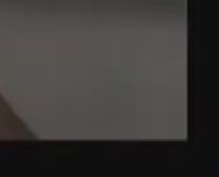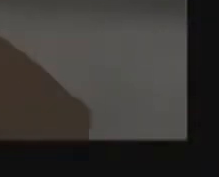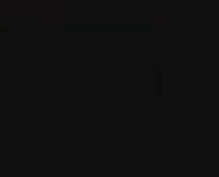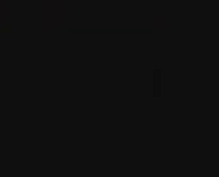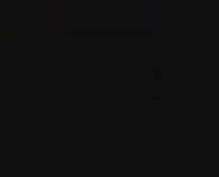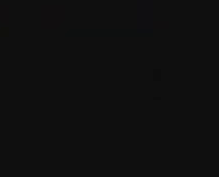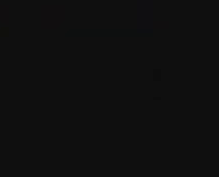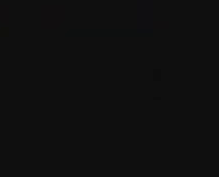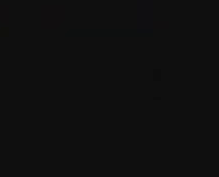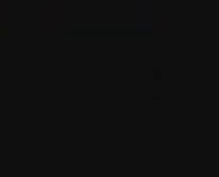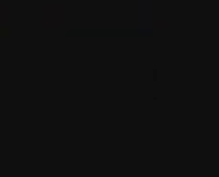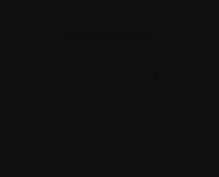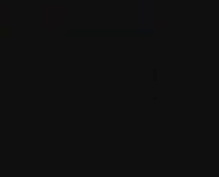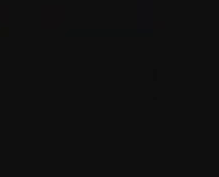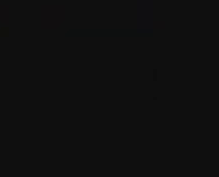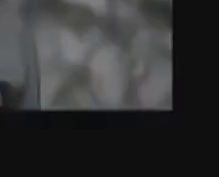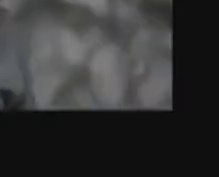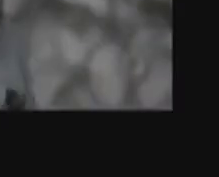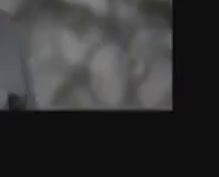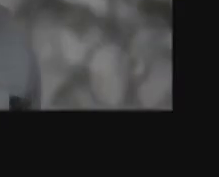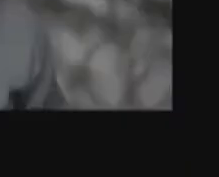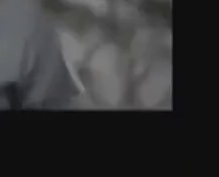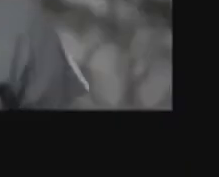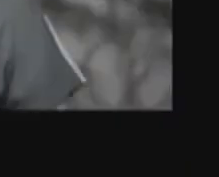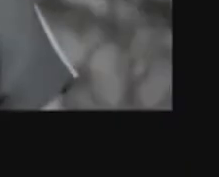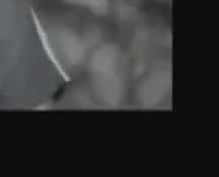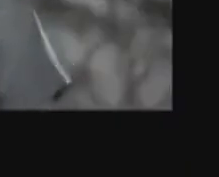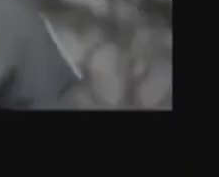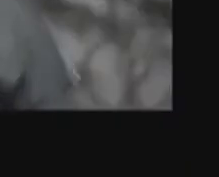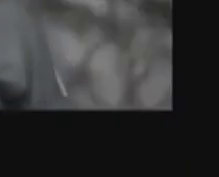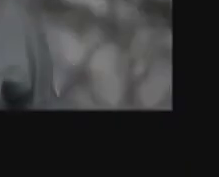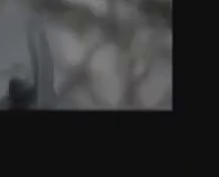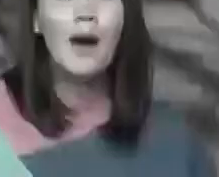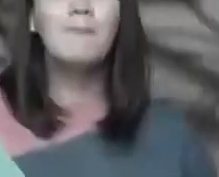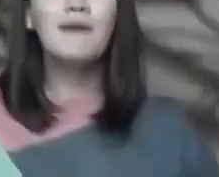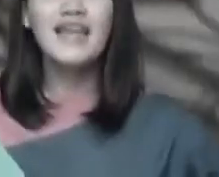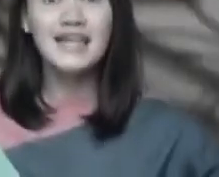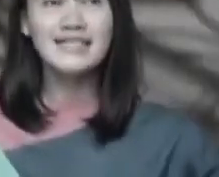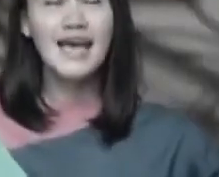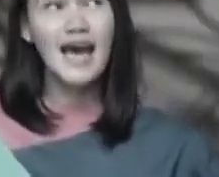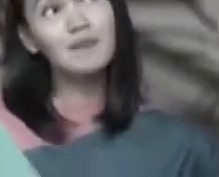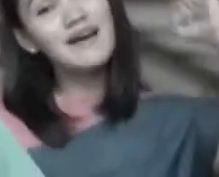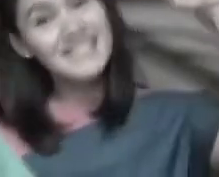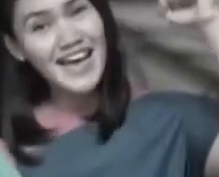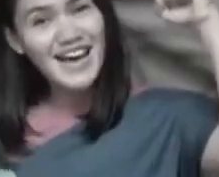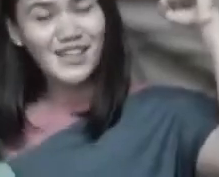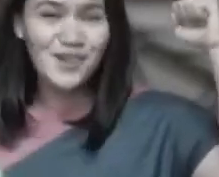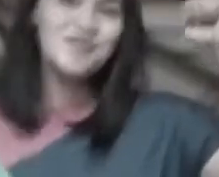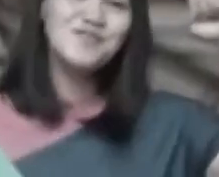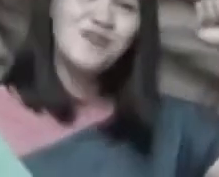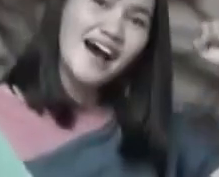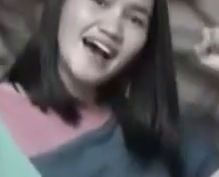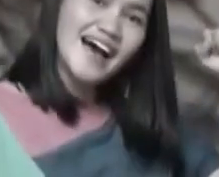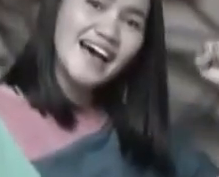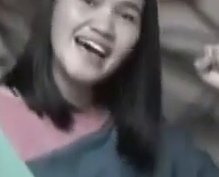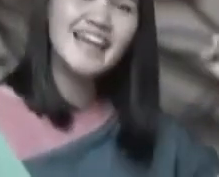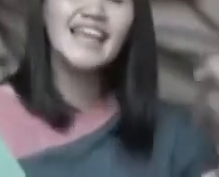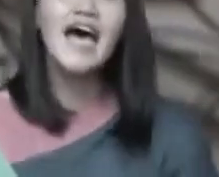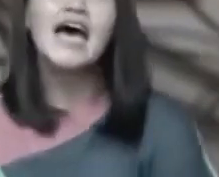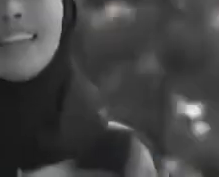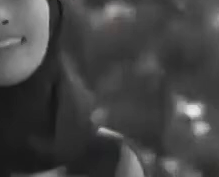cuu kitaai bahagia dengan iman aman badan sehat bangsa